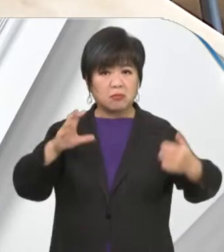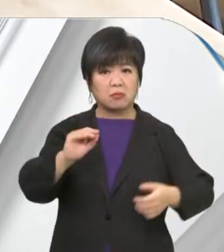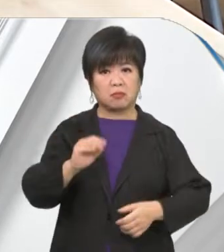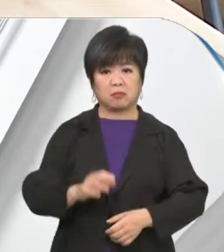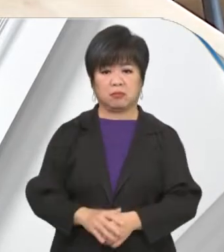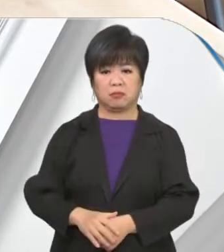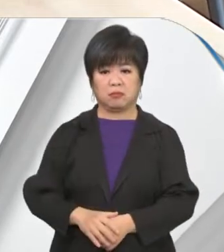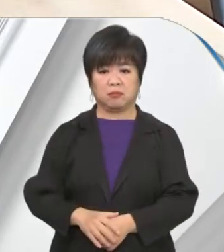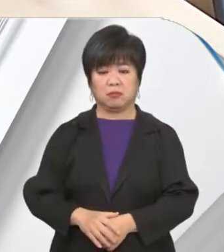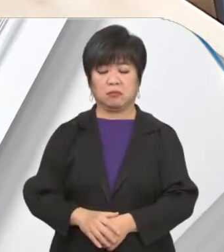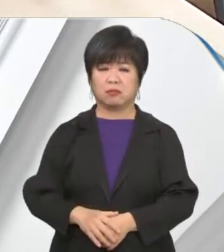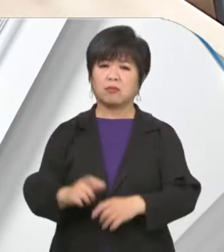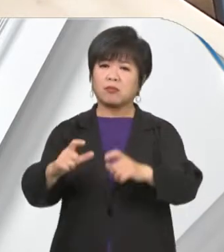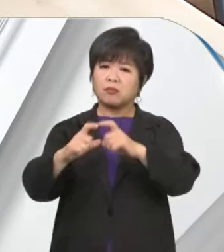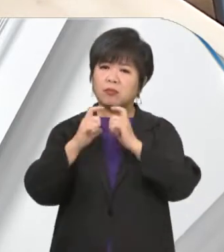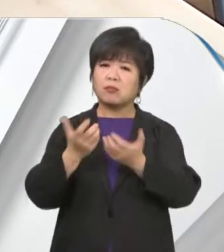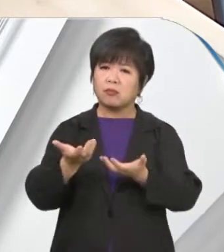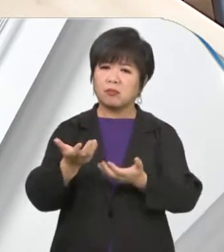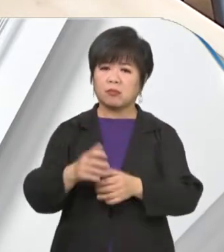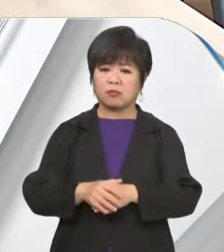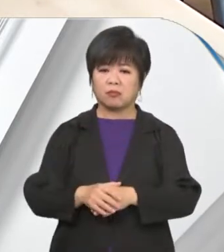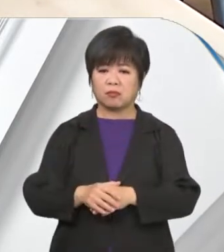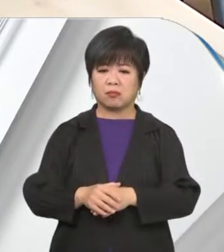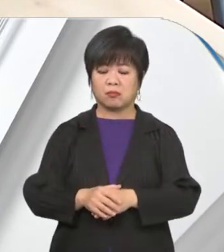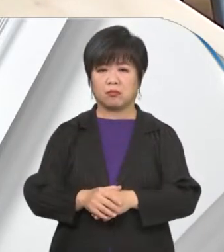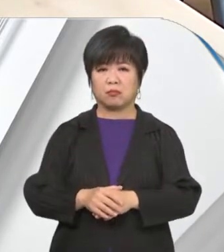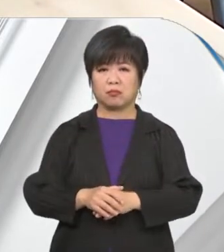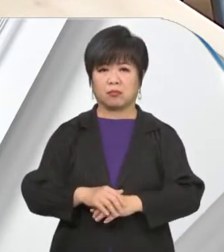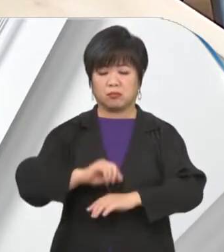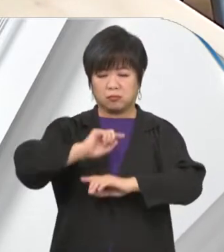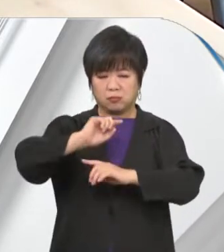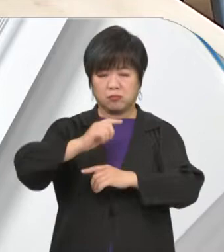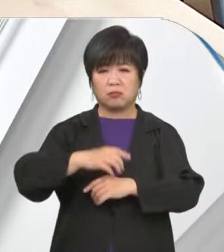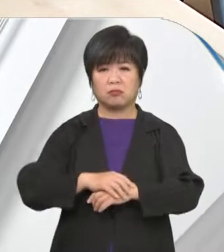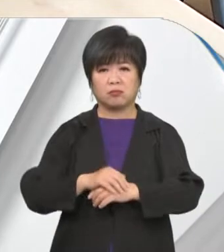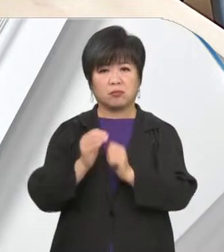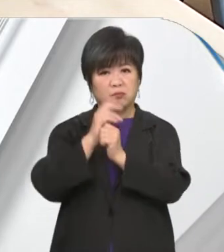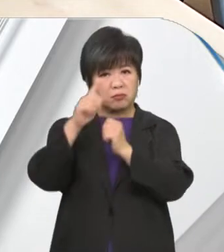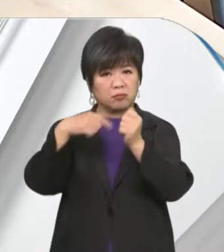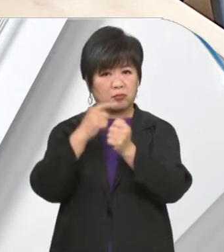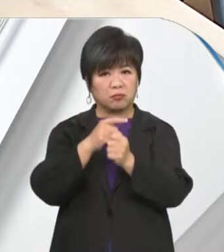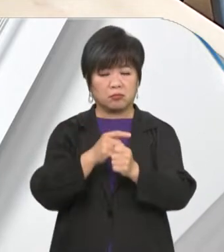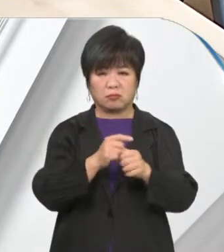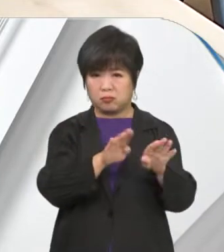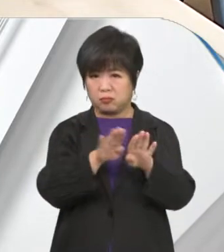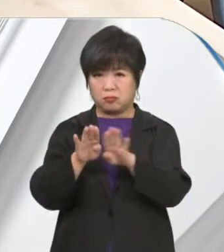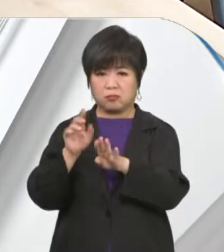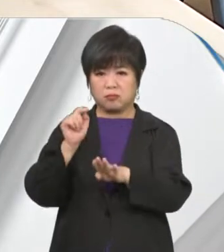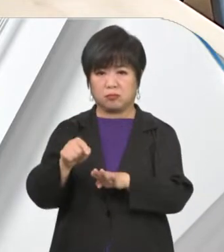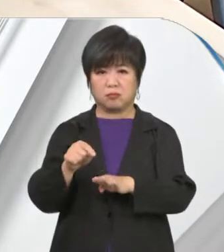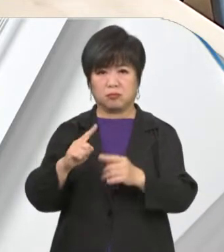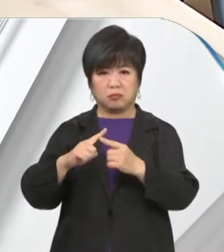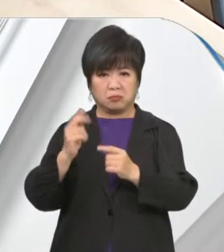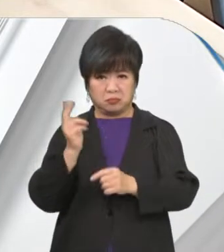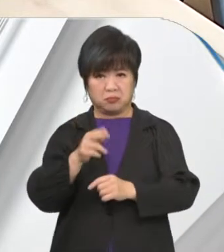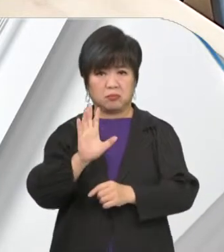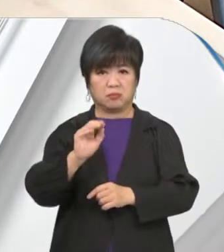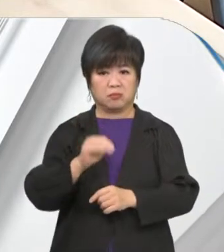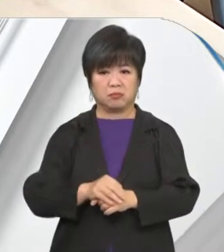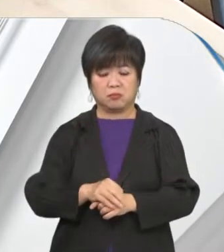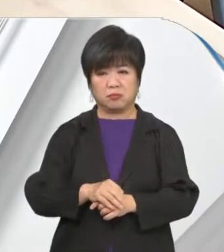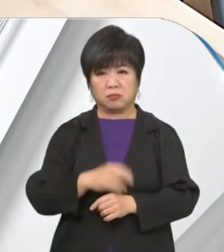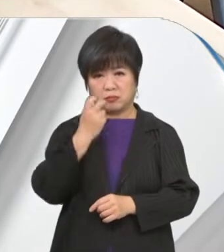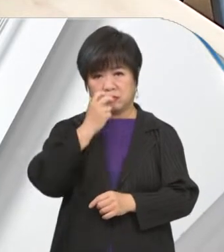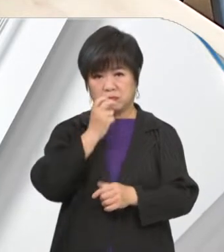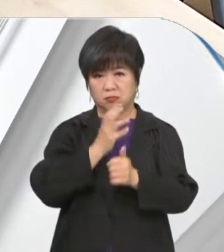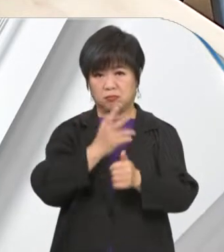拜托回答我的问题， 是环保局。 过年年假期间，督察总队有没有人力？我不是问环保局。 督察总队目前 有